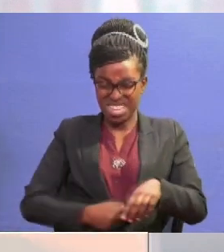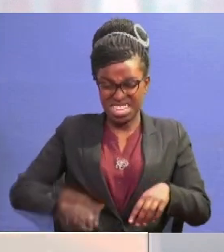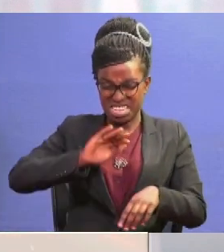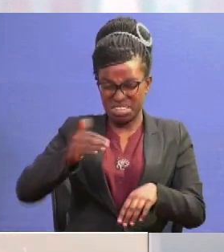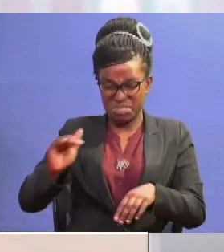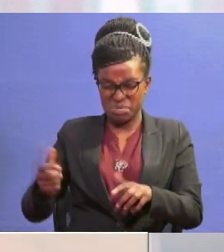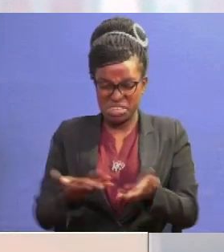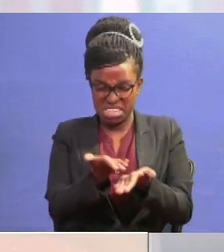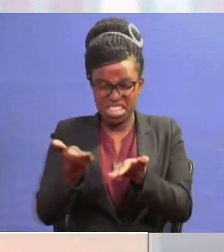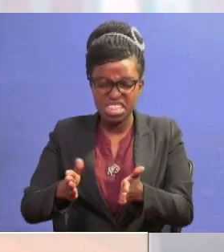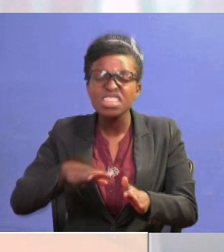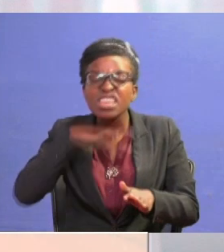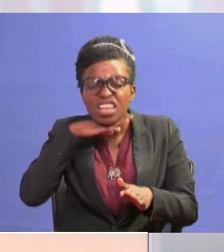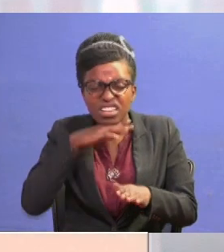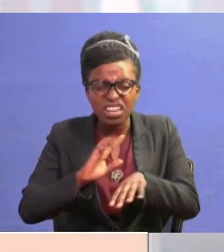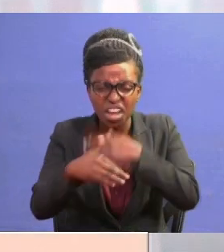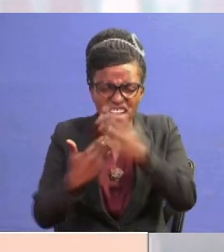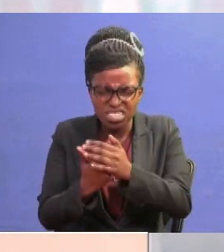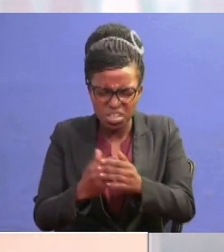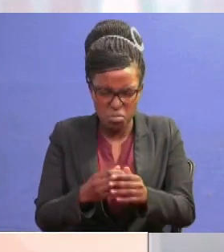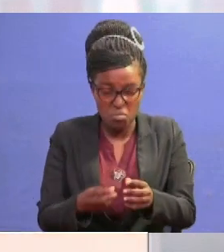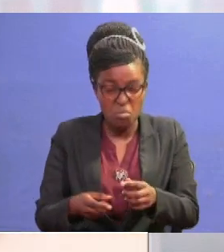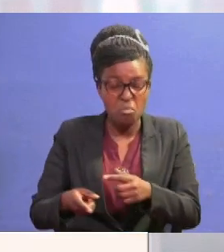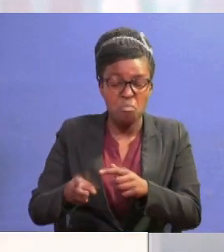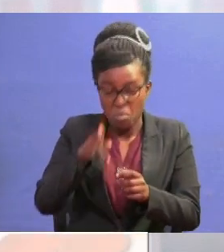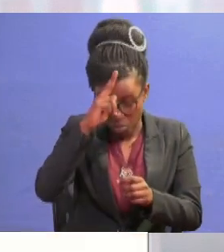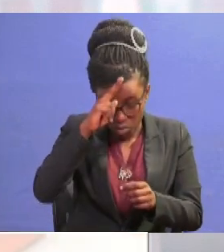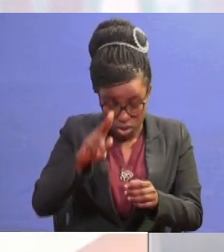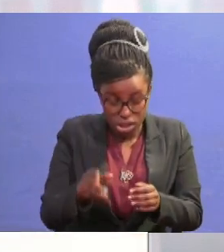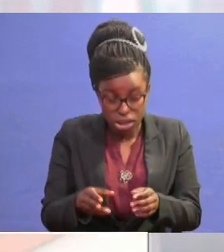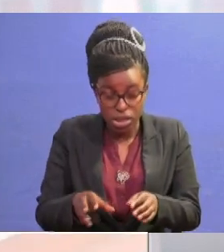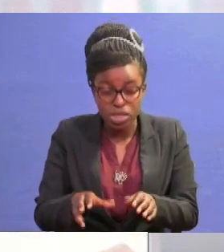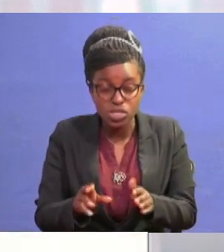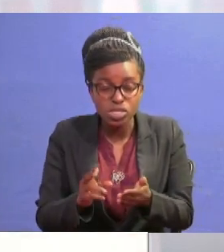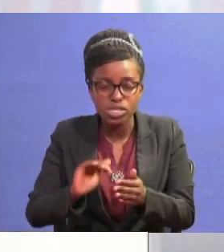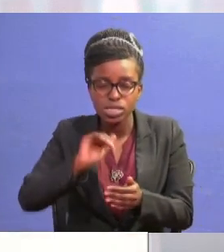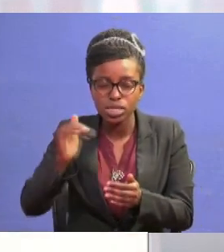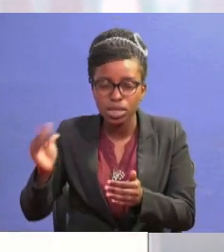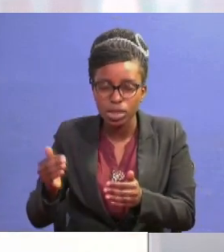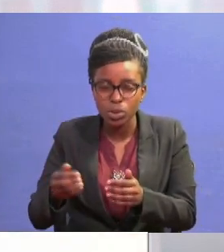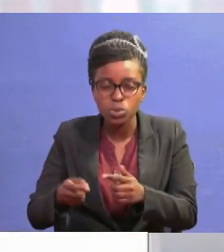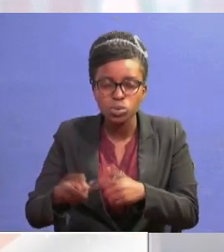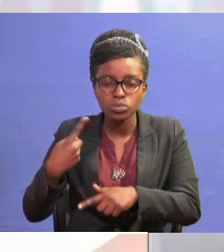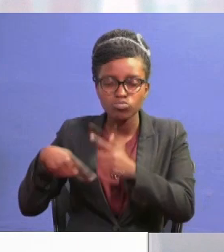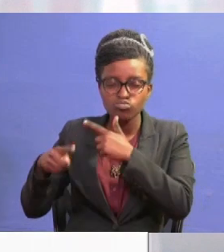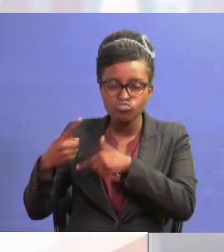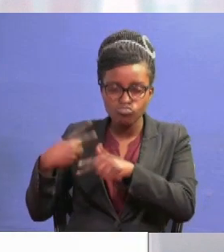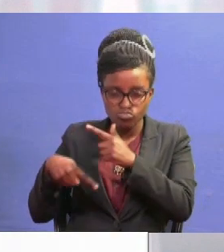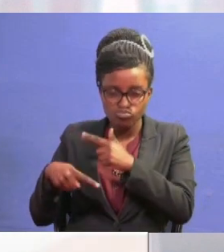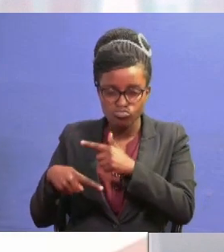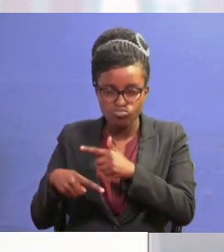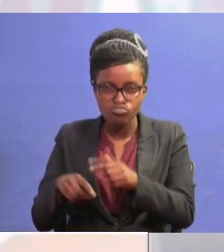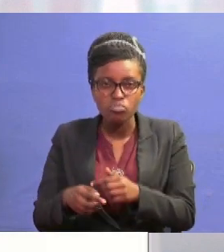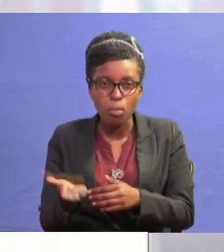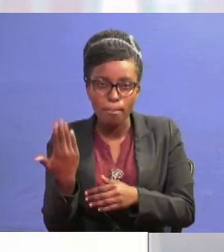risasi wiki iliyopita. Kamanda wa polisi wa eneo hilo Wilmont Umwakio amesema kuwa Kibwana Safari Kaingu